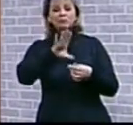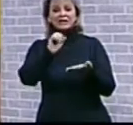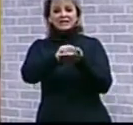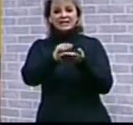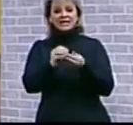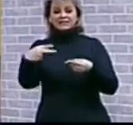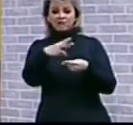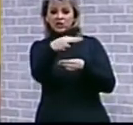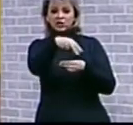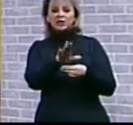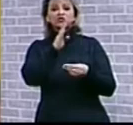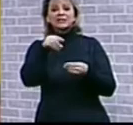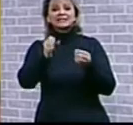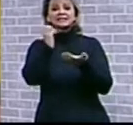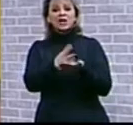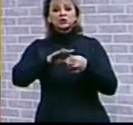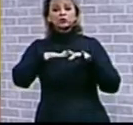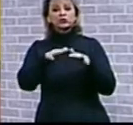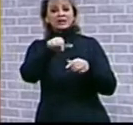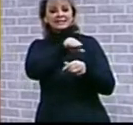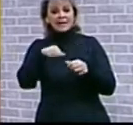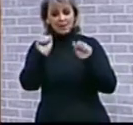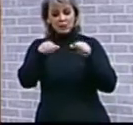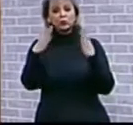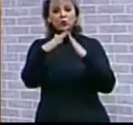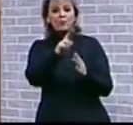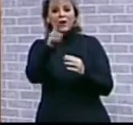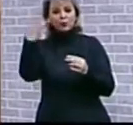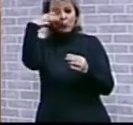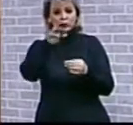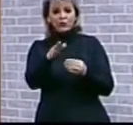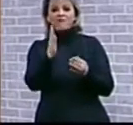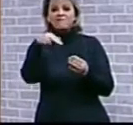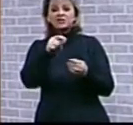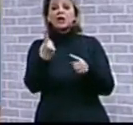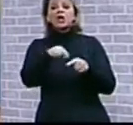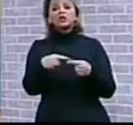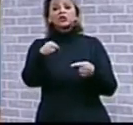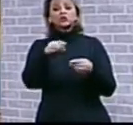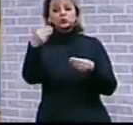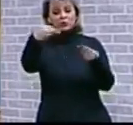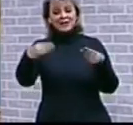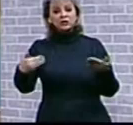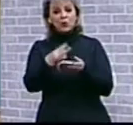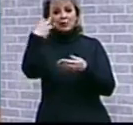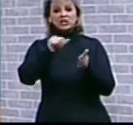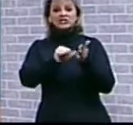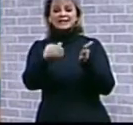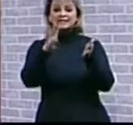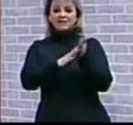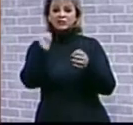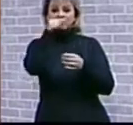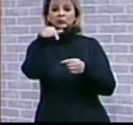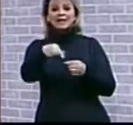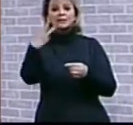с выкройками. Женщины с навыками шитья могли сами пошить дома какую-то модную вещь. Это журнал «Новые модели» 69 года.